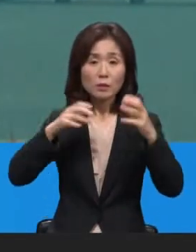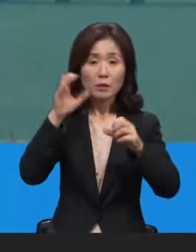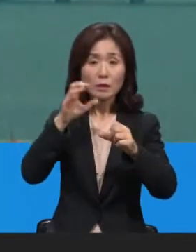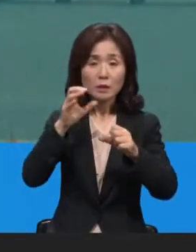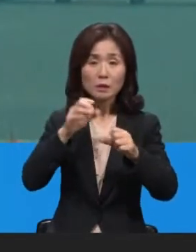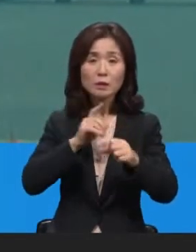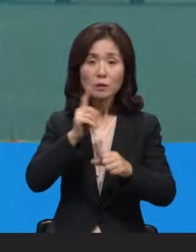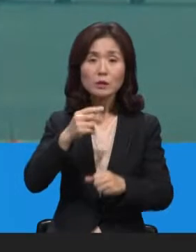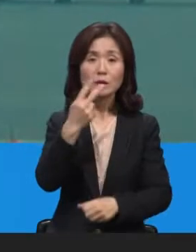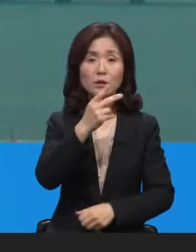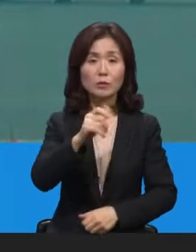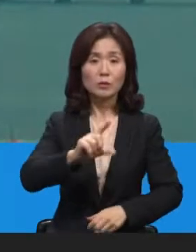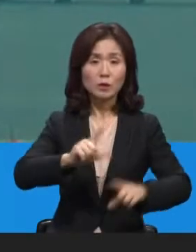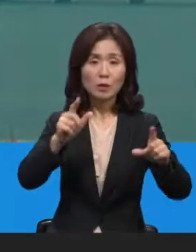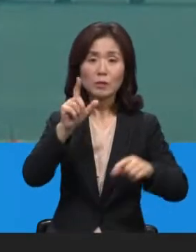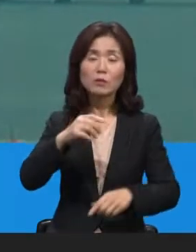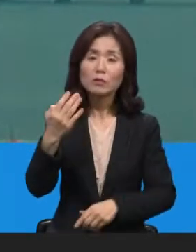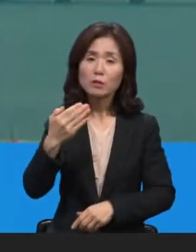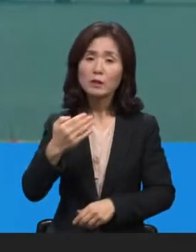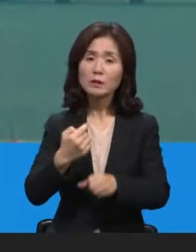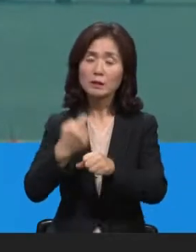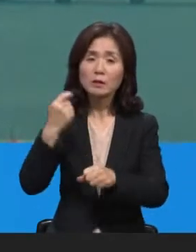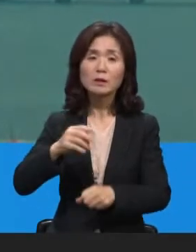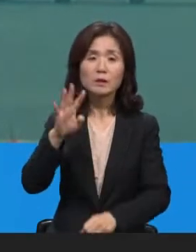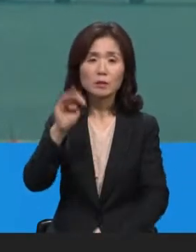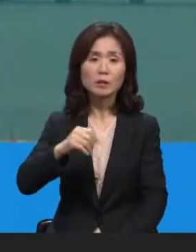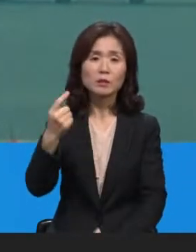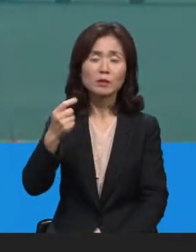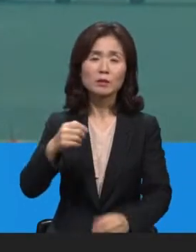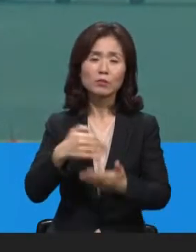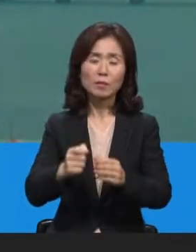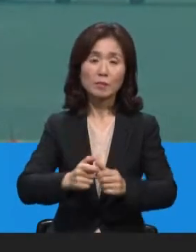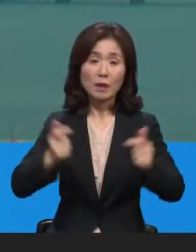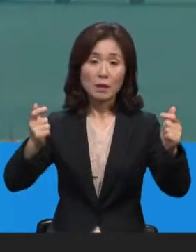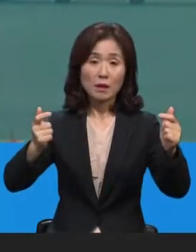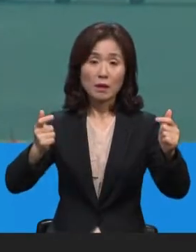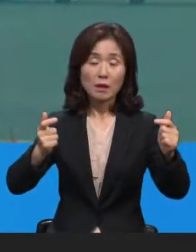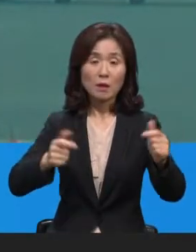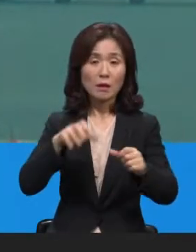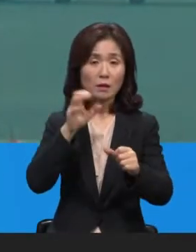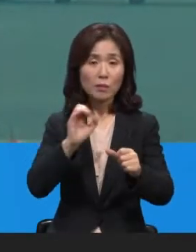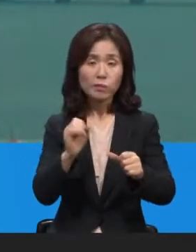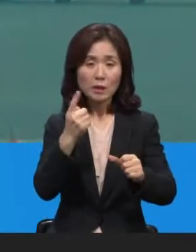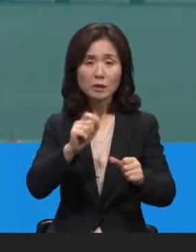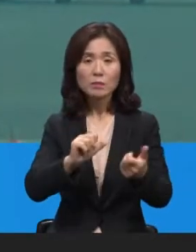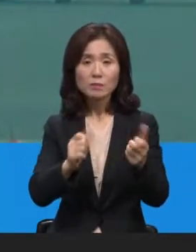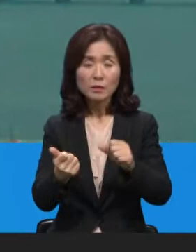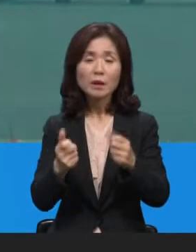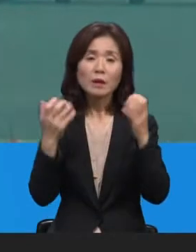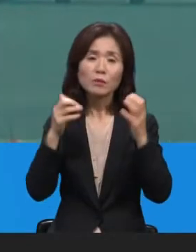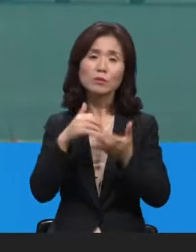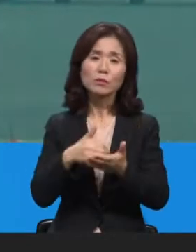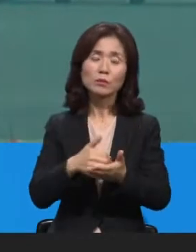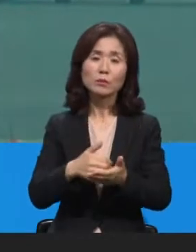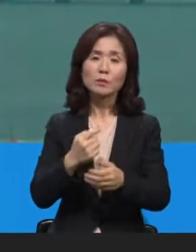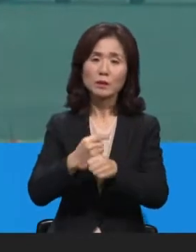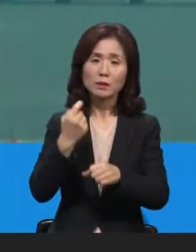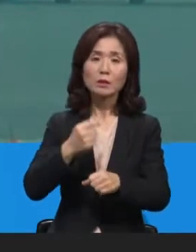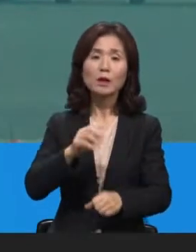19,000여 건에서 지난해 41,000여 건으로 크게 증가했는데요. 학대로 목숨을 잃은 아동도